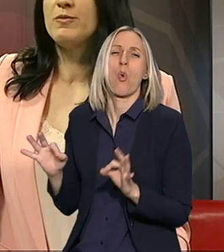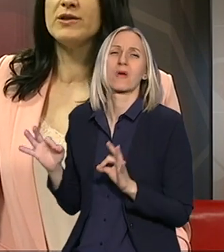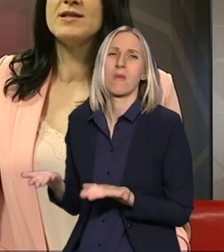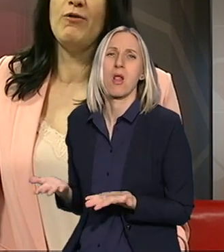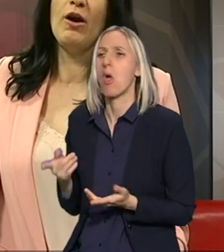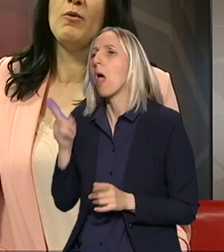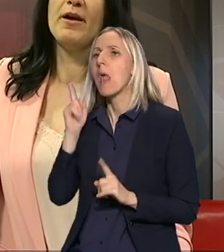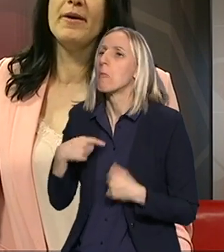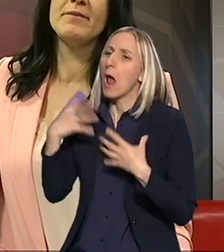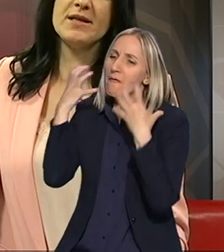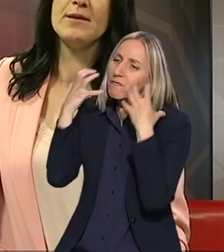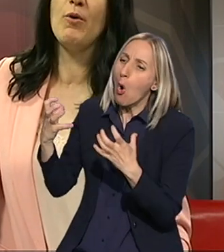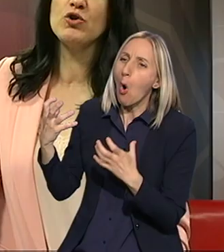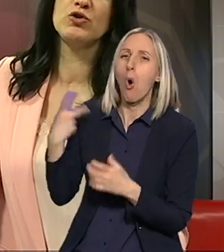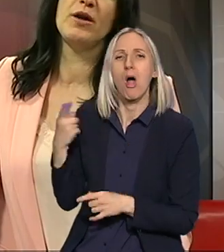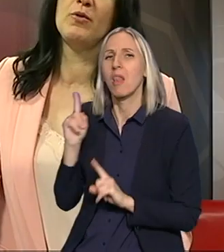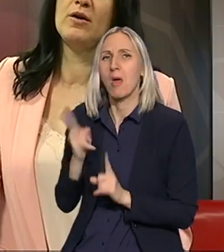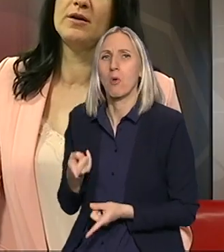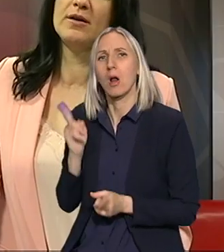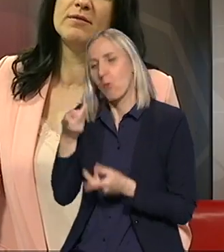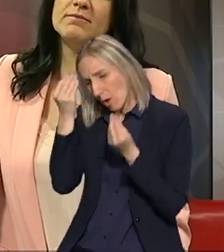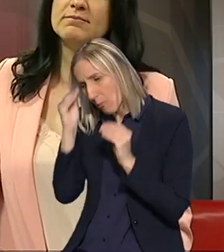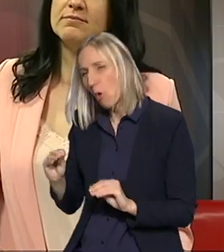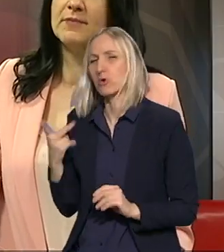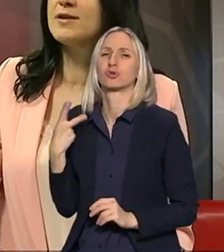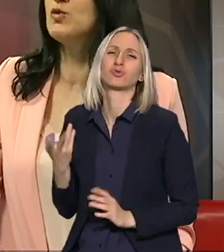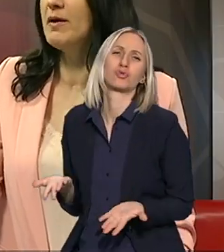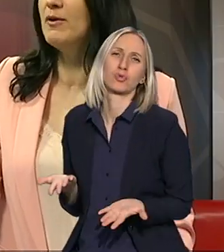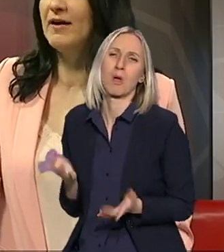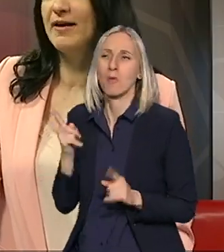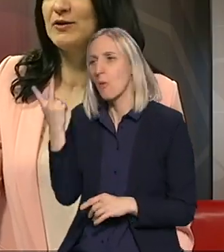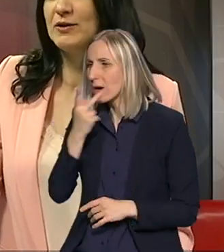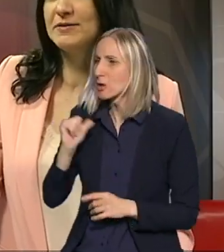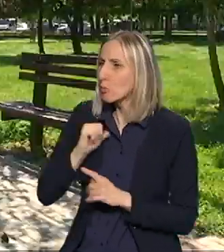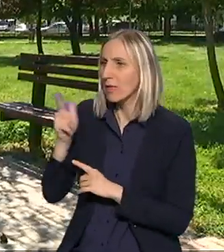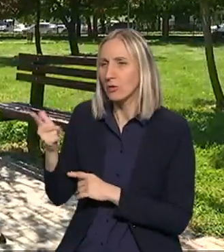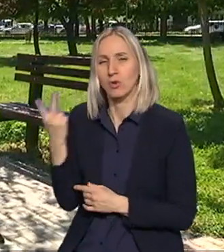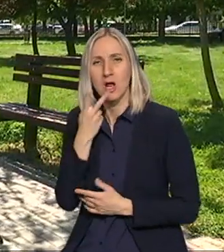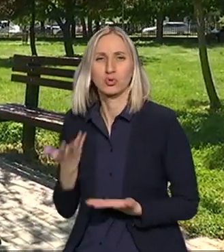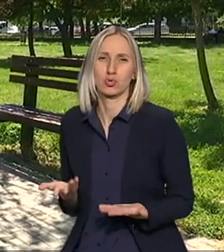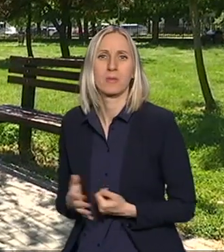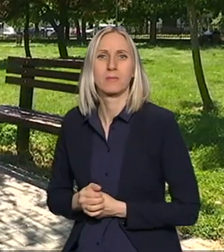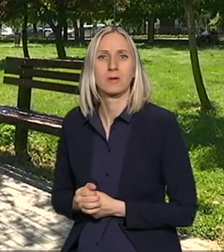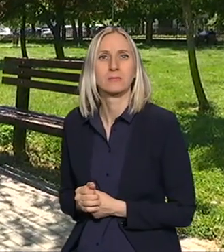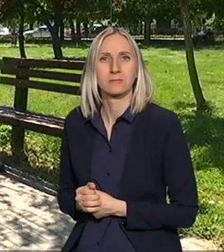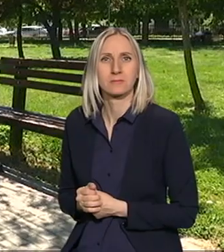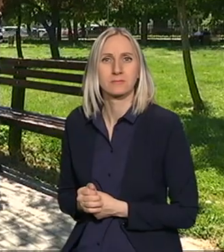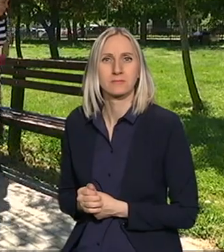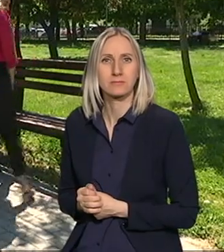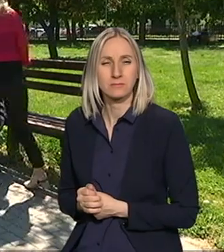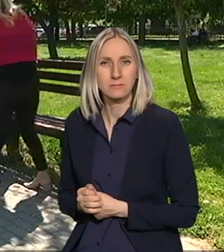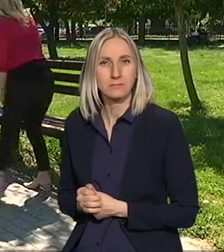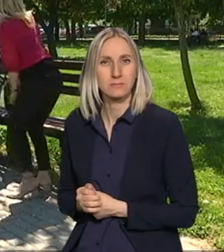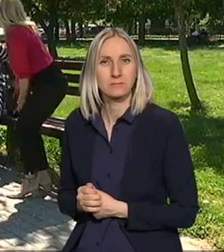ne moramo da se volimo, ali barem da se poštujemo i razumemo. Eto. A, Priština? Aha. Da,